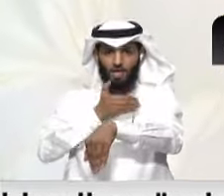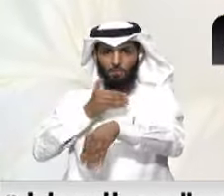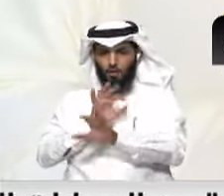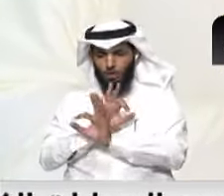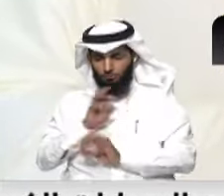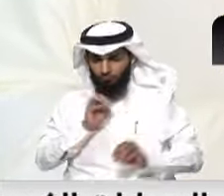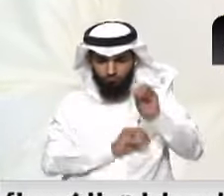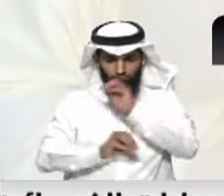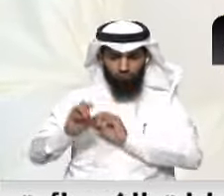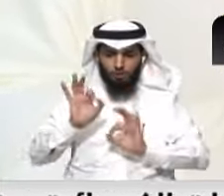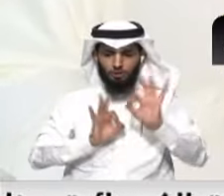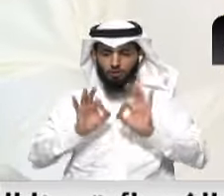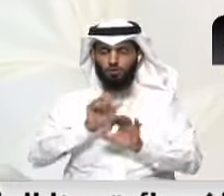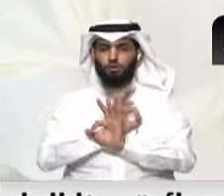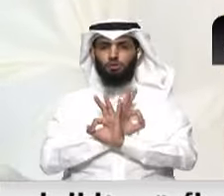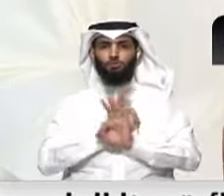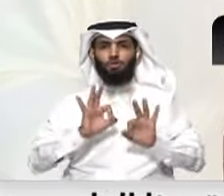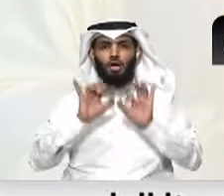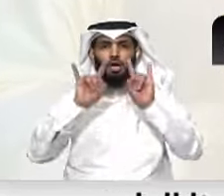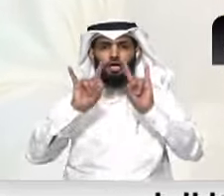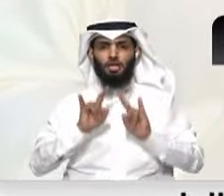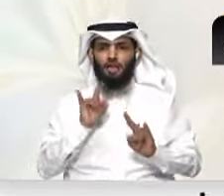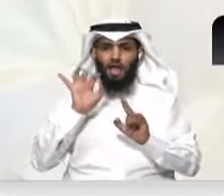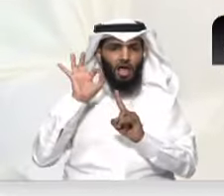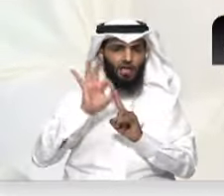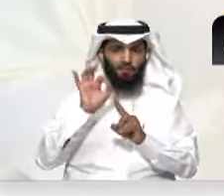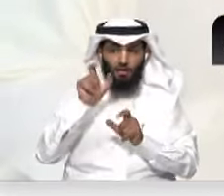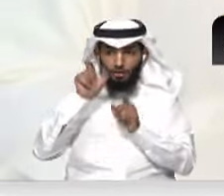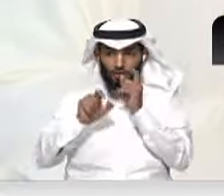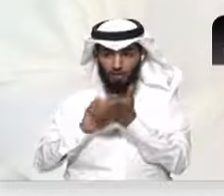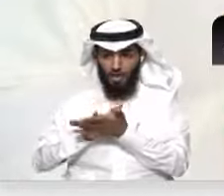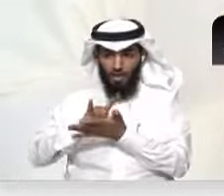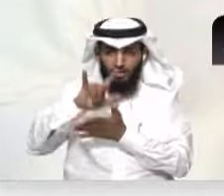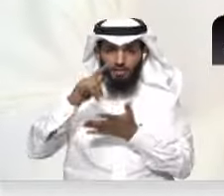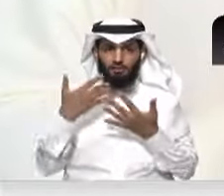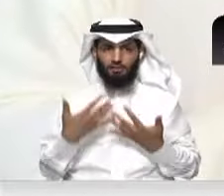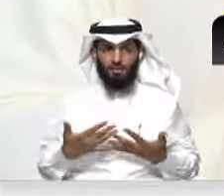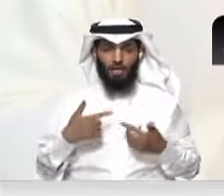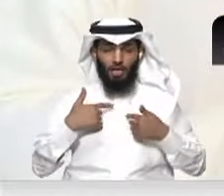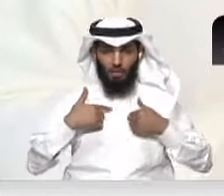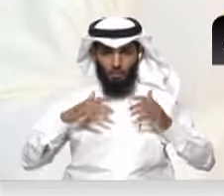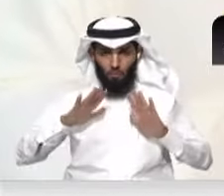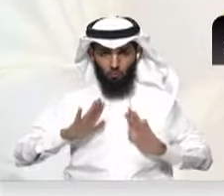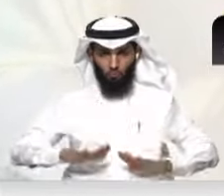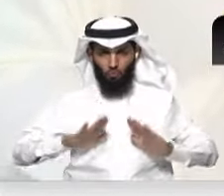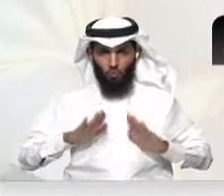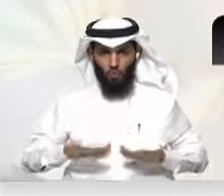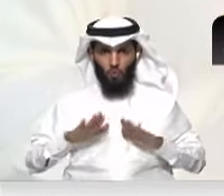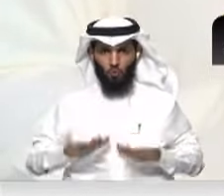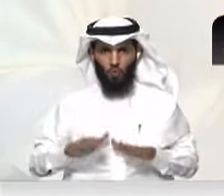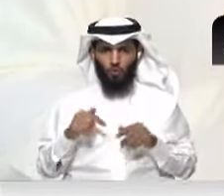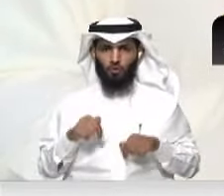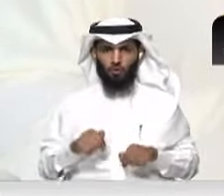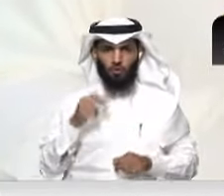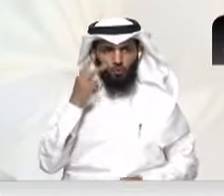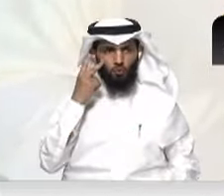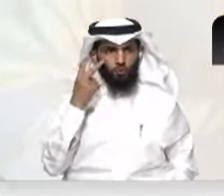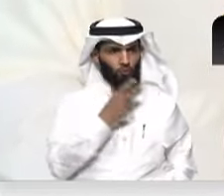في سهولة ويسر. لكن أعزائي المشاهدين، من خلال تواجدنا في هذه اللحظة في مطار الكويت الدولي نأخذ